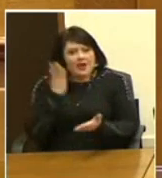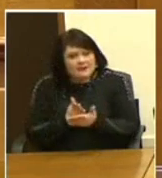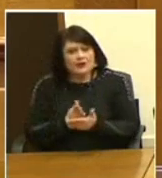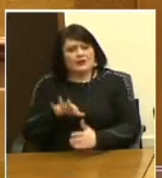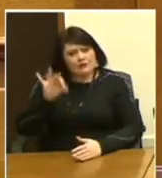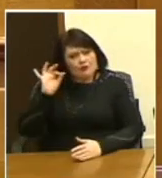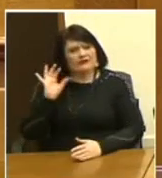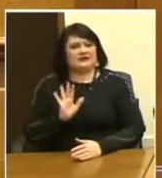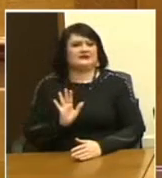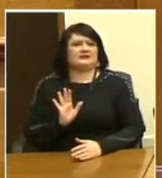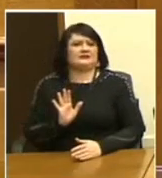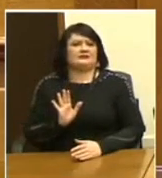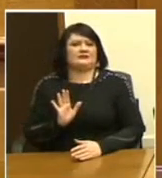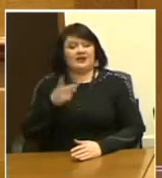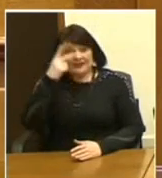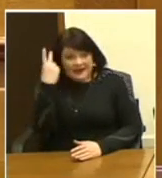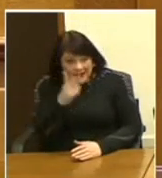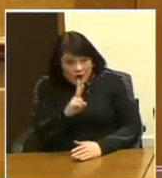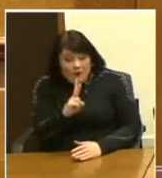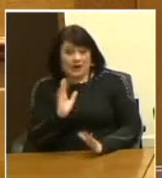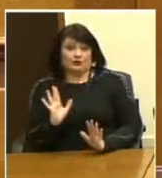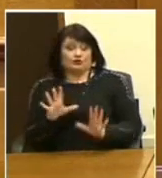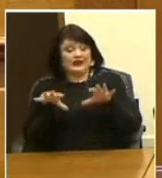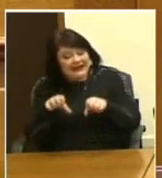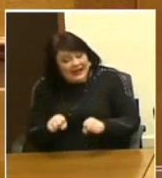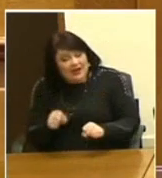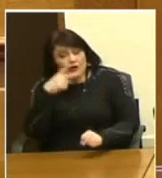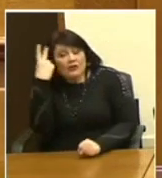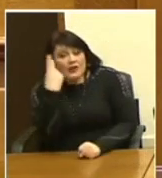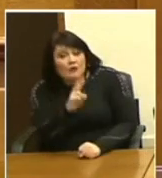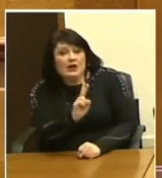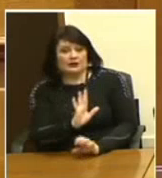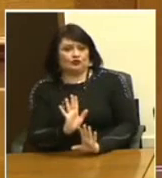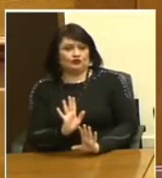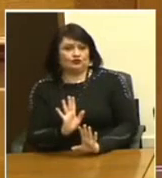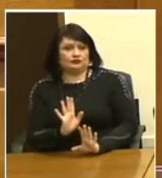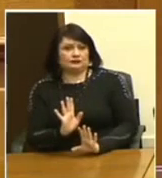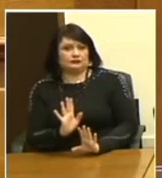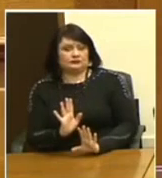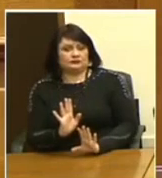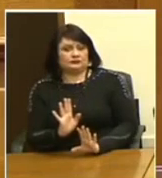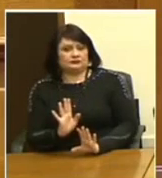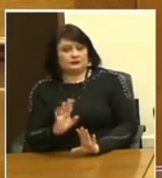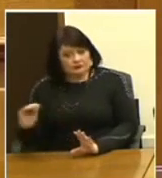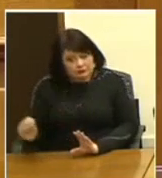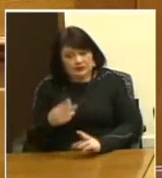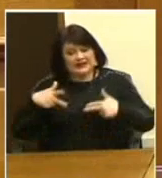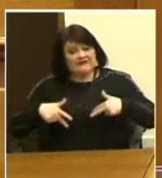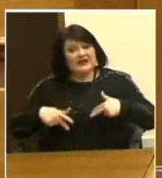είναι κυριαρχικό τους δικαίωμα, κυριαρχικό δικαίωμα του λαού τους και της εκλεγμένης κυβέρνησής